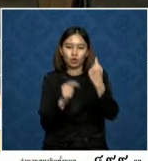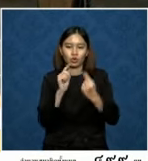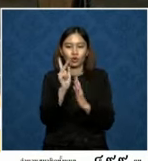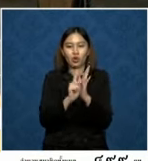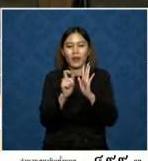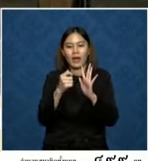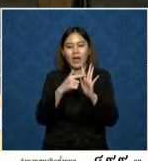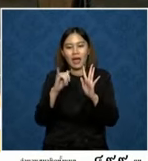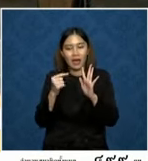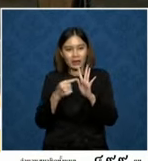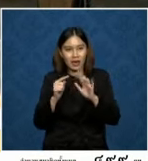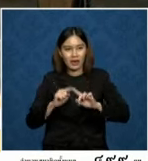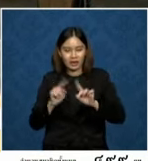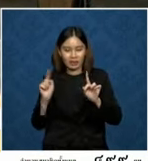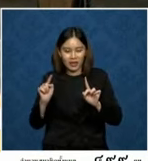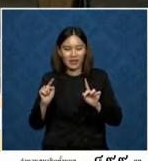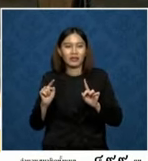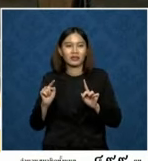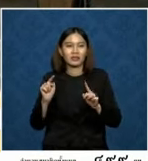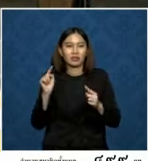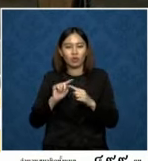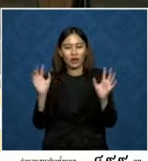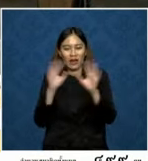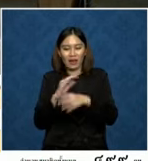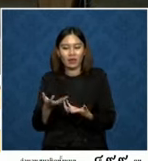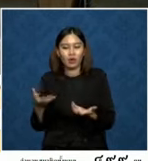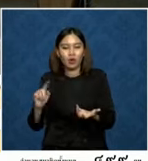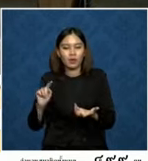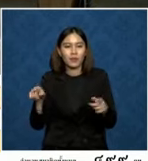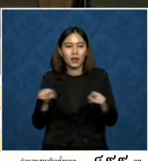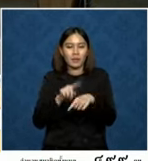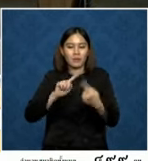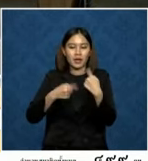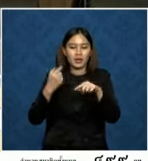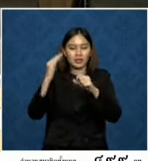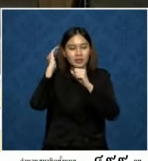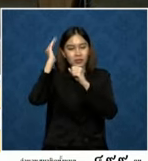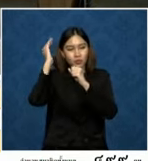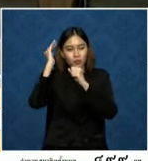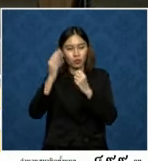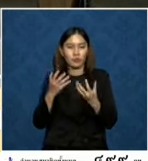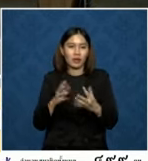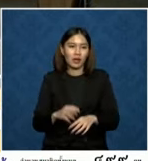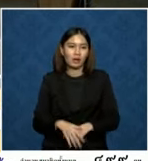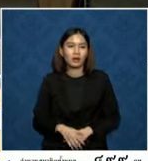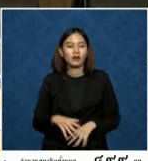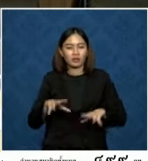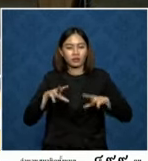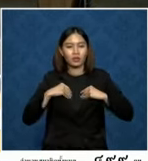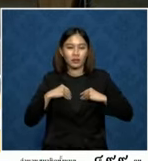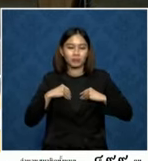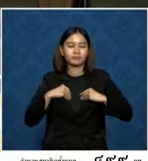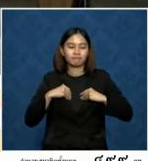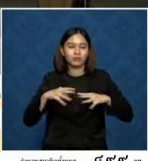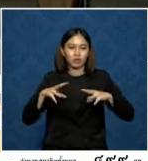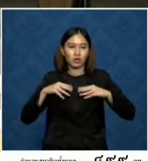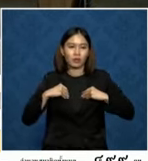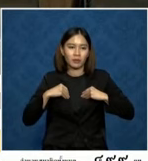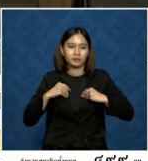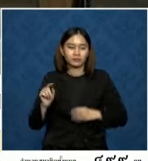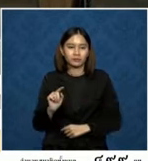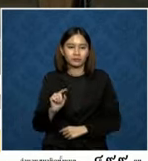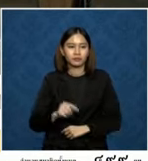าจากการใช้เช็คแต่ว่าก็ถูกใช้เป็นเครื่องมือเหมือนที่เพื่อนสมาชิกได้พูดแต่ว่ามันก็ต้องยอมรับ กันอย่างตรงไปตรงมา